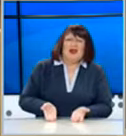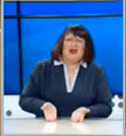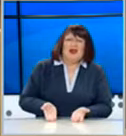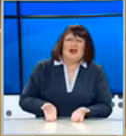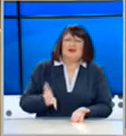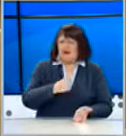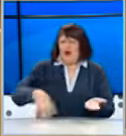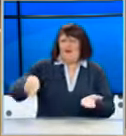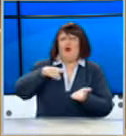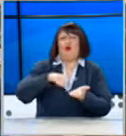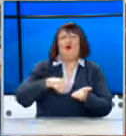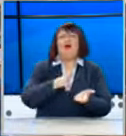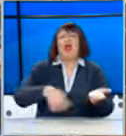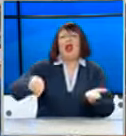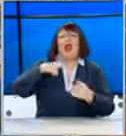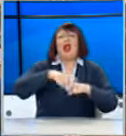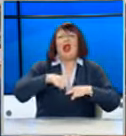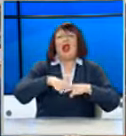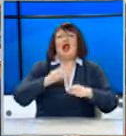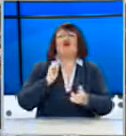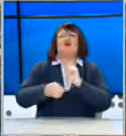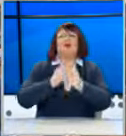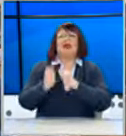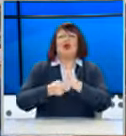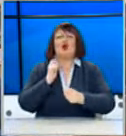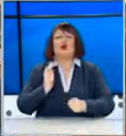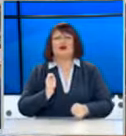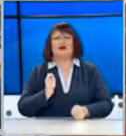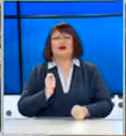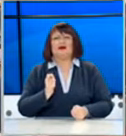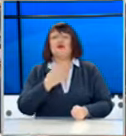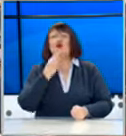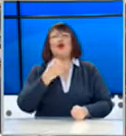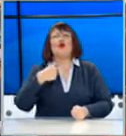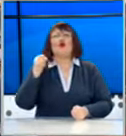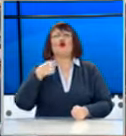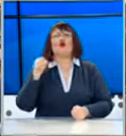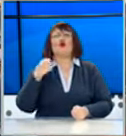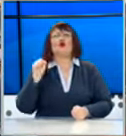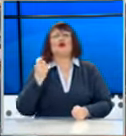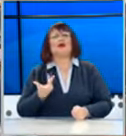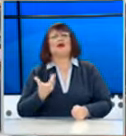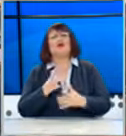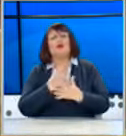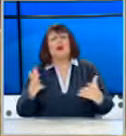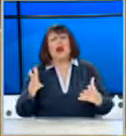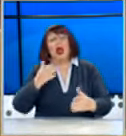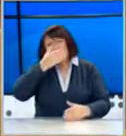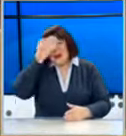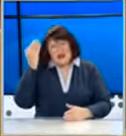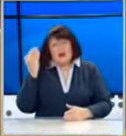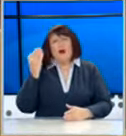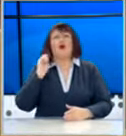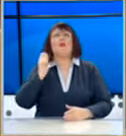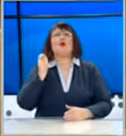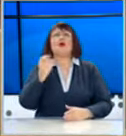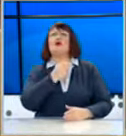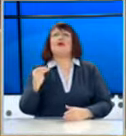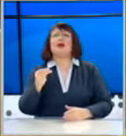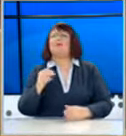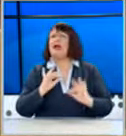του ελληνικού λαού. Γιατί αρνείστε λοιπόν τη συνένεση σε αυτό το τεράστιο ηθικό και πολιτικό